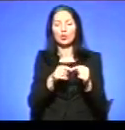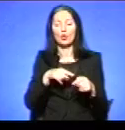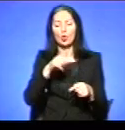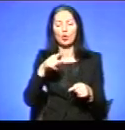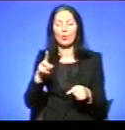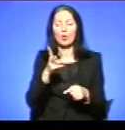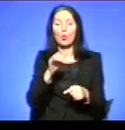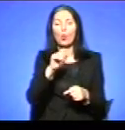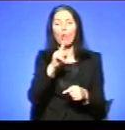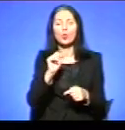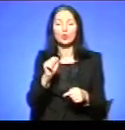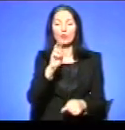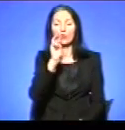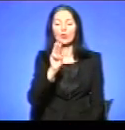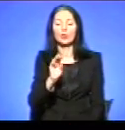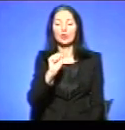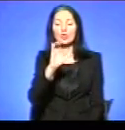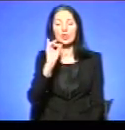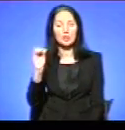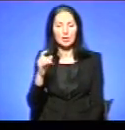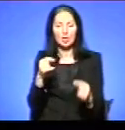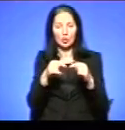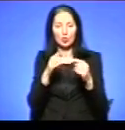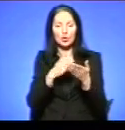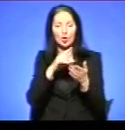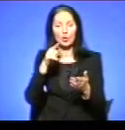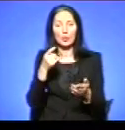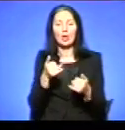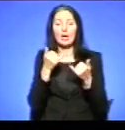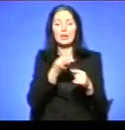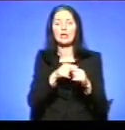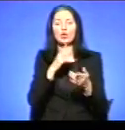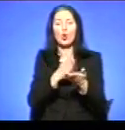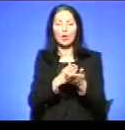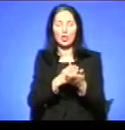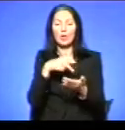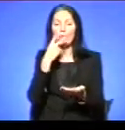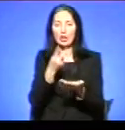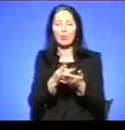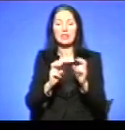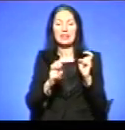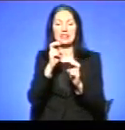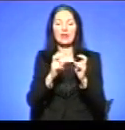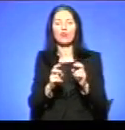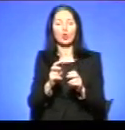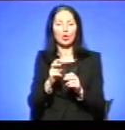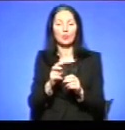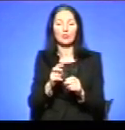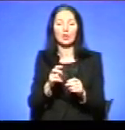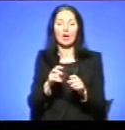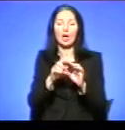даний автомобіль. Для цього є передбачені заводом-виробником інформаційні таблички, ще інші скриті